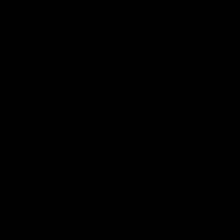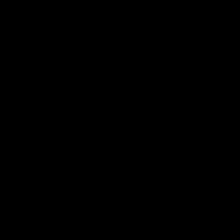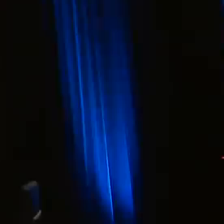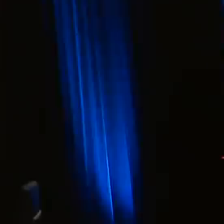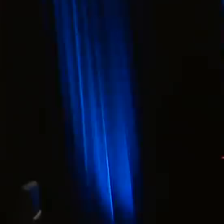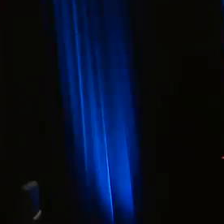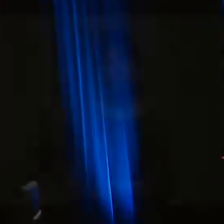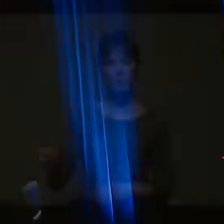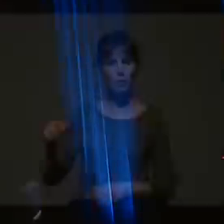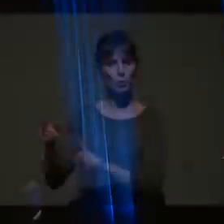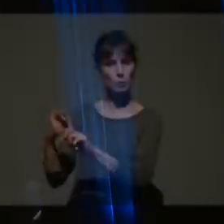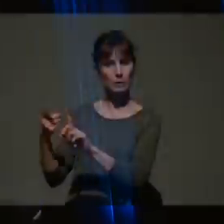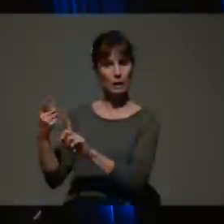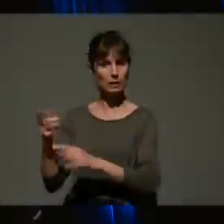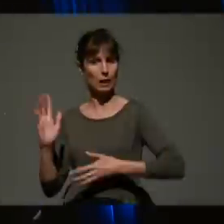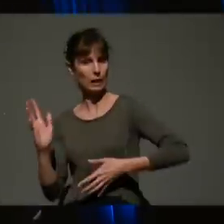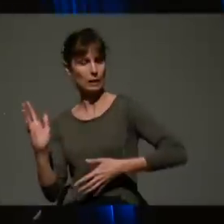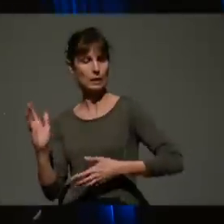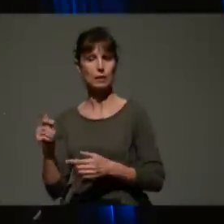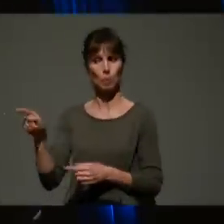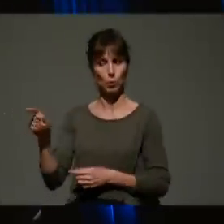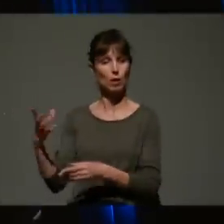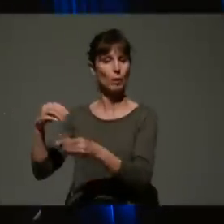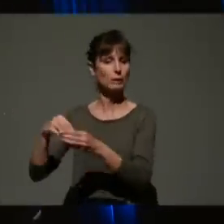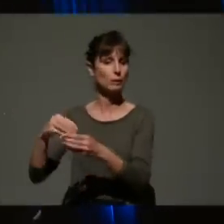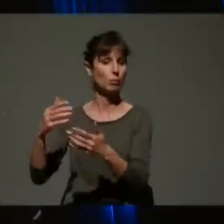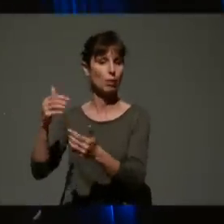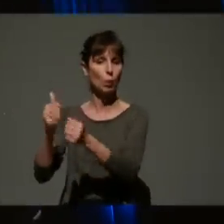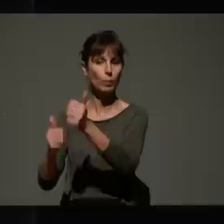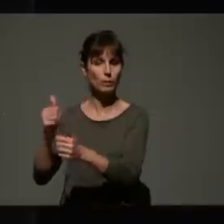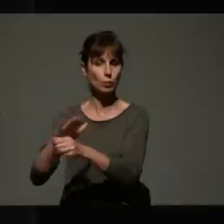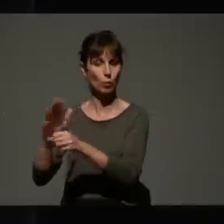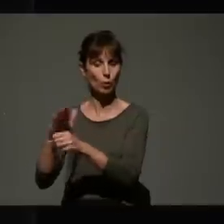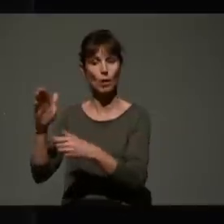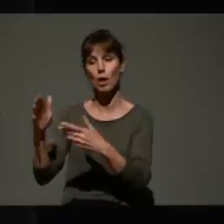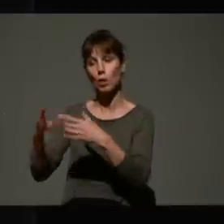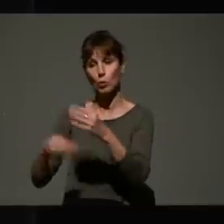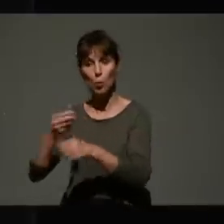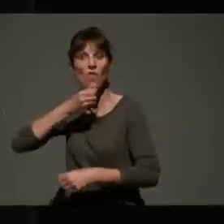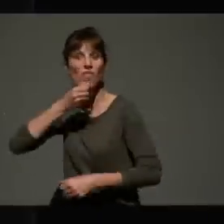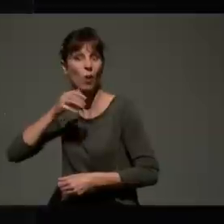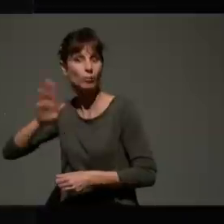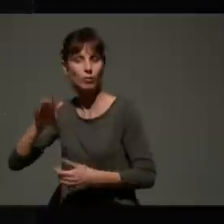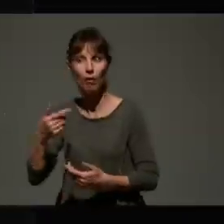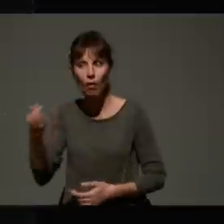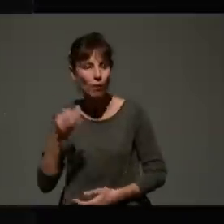un spécialiste d'athlétisme qui participait à des compétitions de champion du monde vétéran et qui m'a dit qu'il